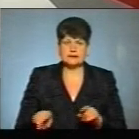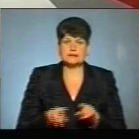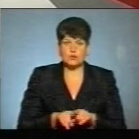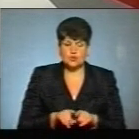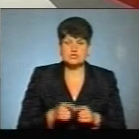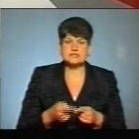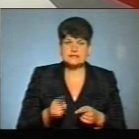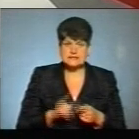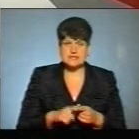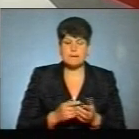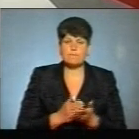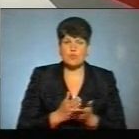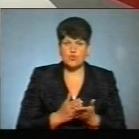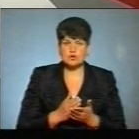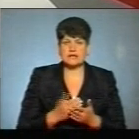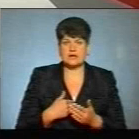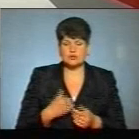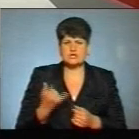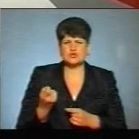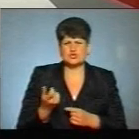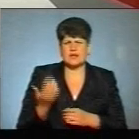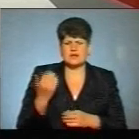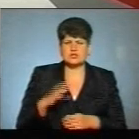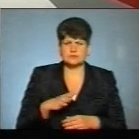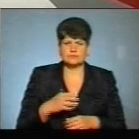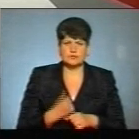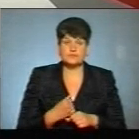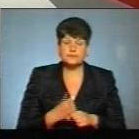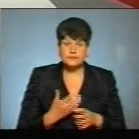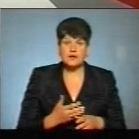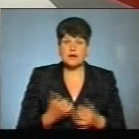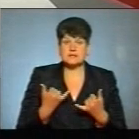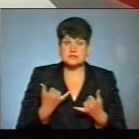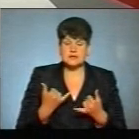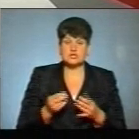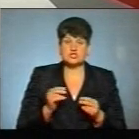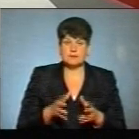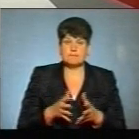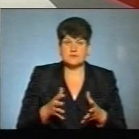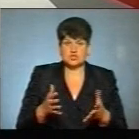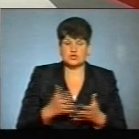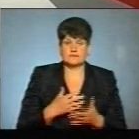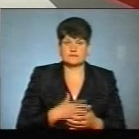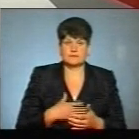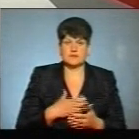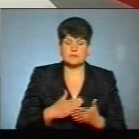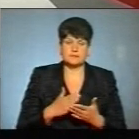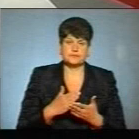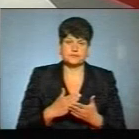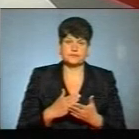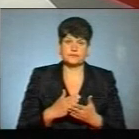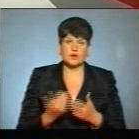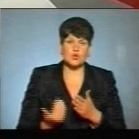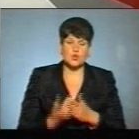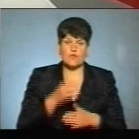така послуга, яка вже у нас трошечки раніше працювала, але зараз вона тим більше стає актуальною. Тобто ми набуваємо такого